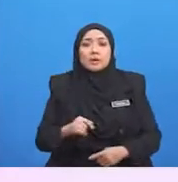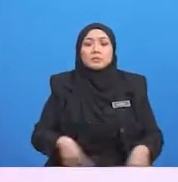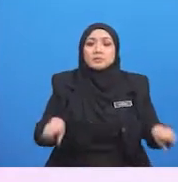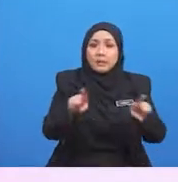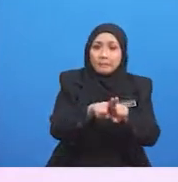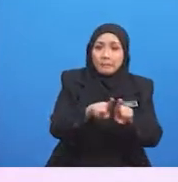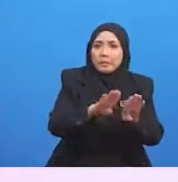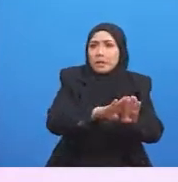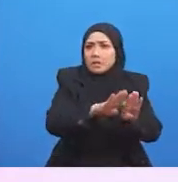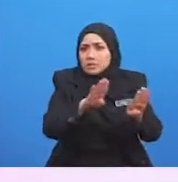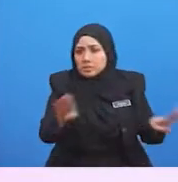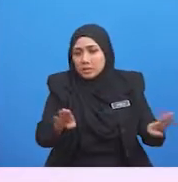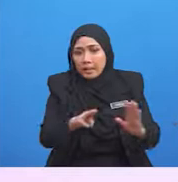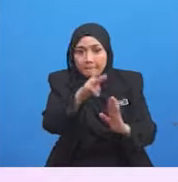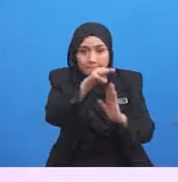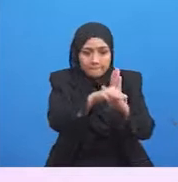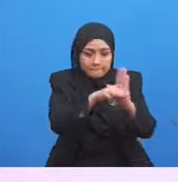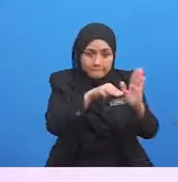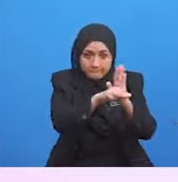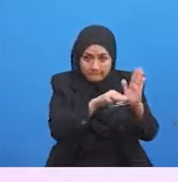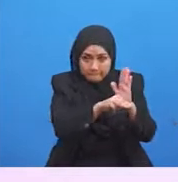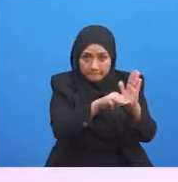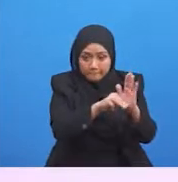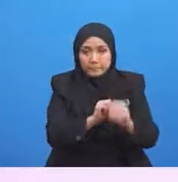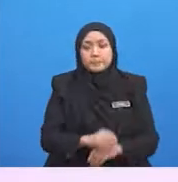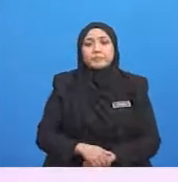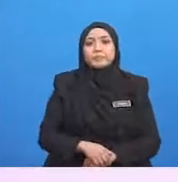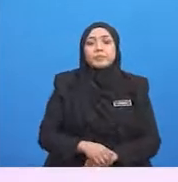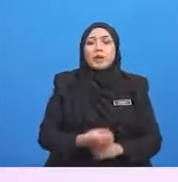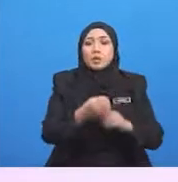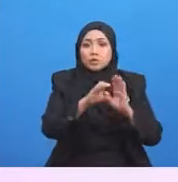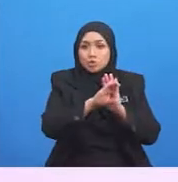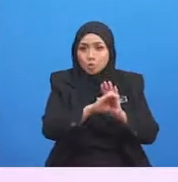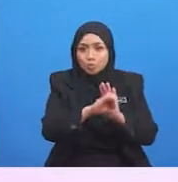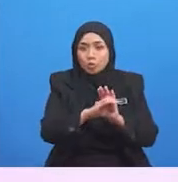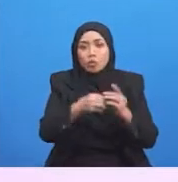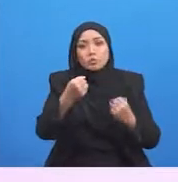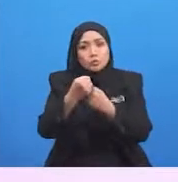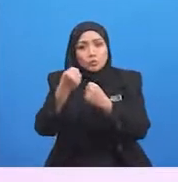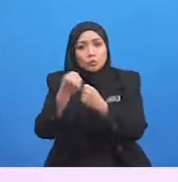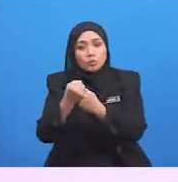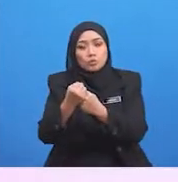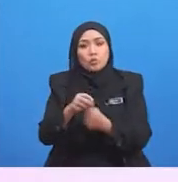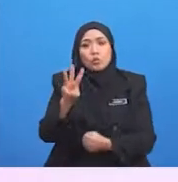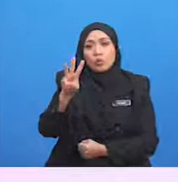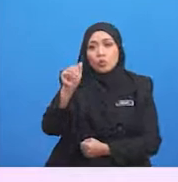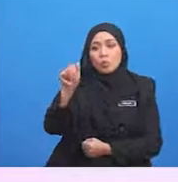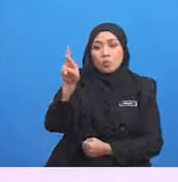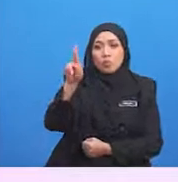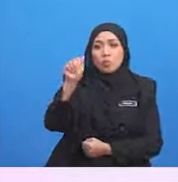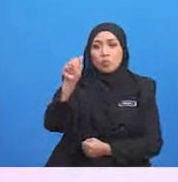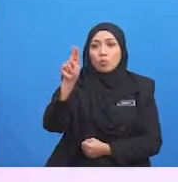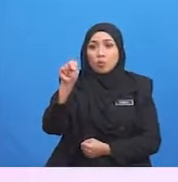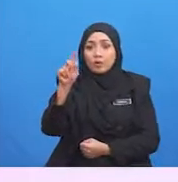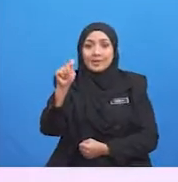minimum. Sebagai contoh, perkhidmatan sokongan seperti waranti,